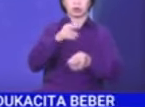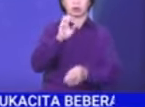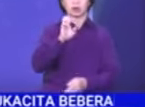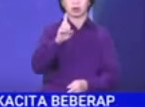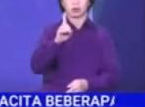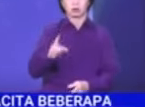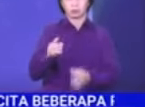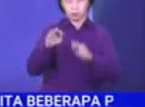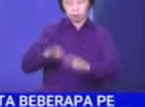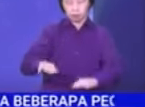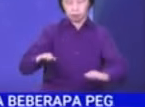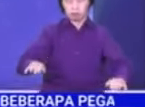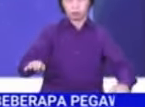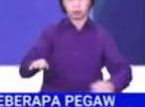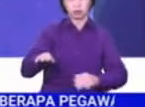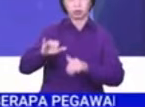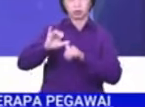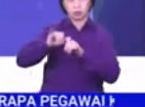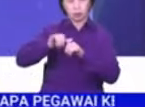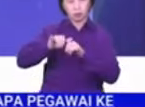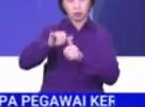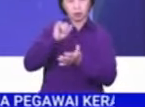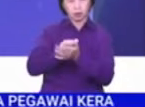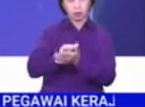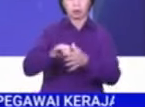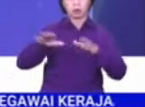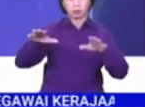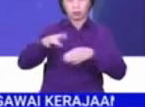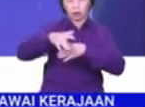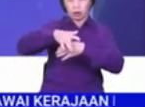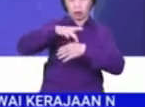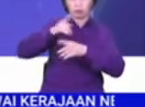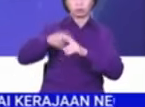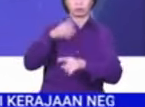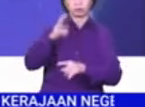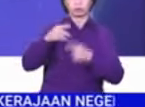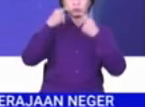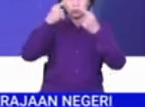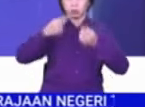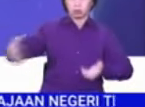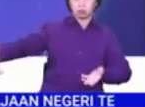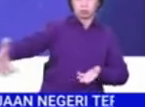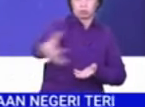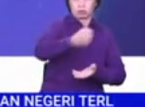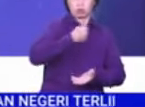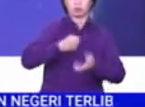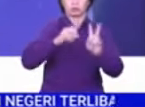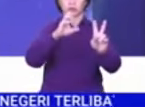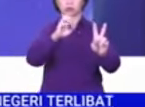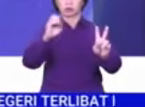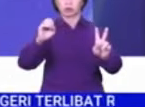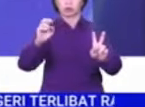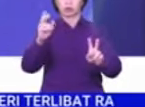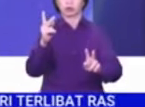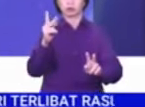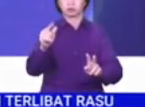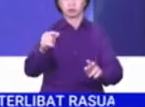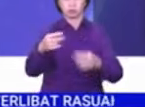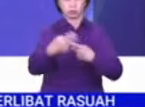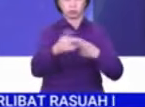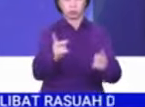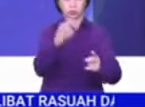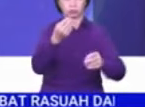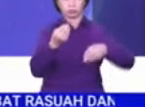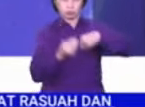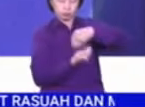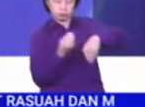edukids oleh fakulti kejuruteraan mekanikal itu dijalankan awal Juni lalu bejaya mengumpul 200 kg kotak terpakai untuk